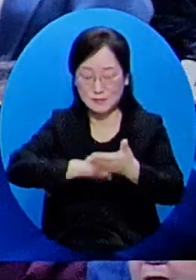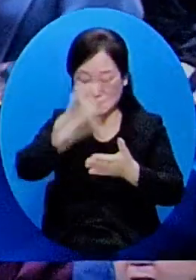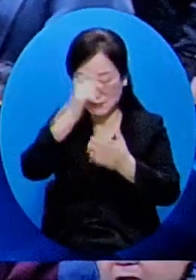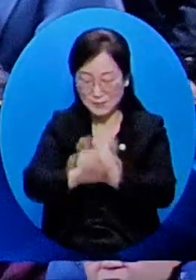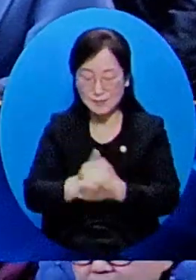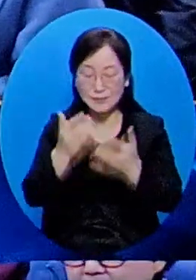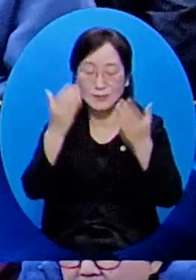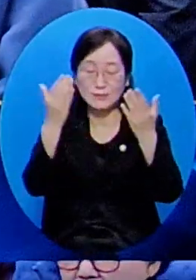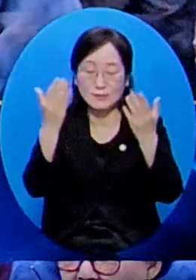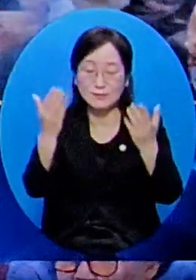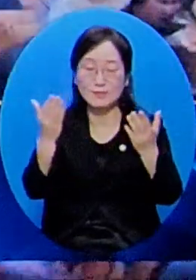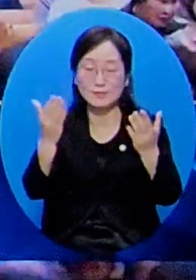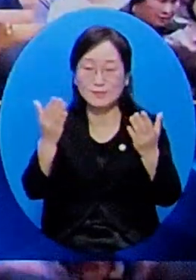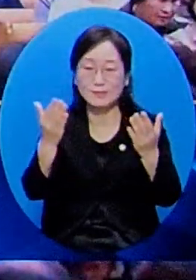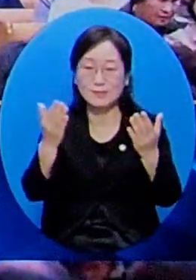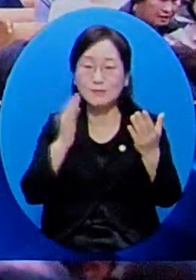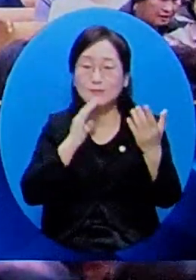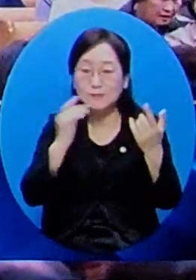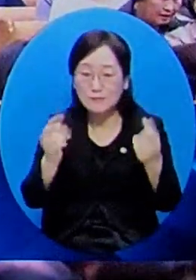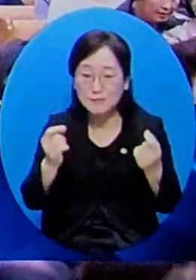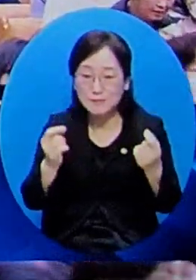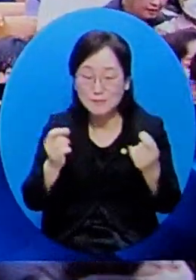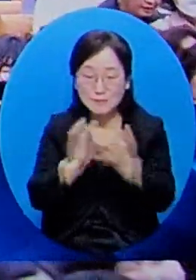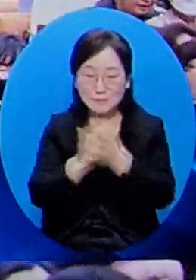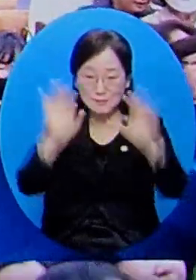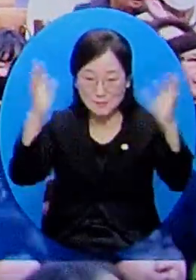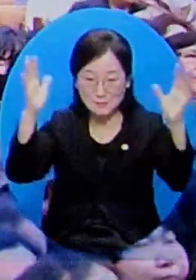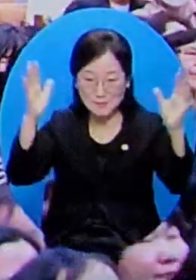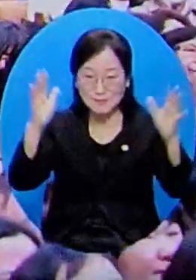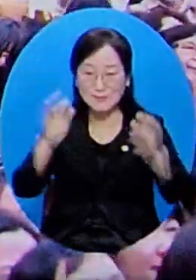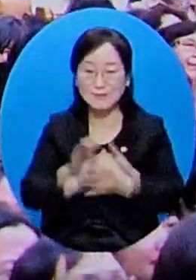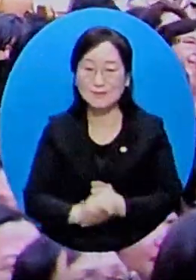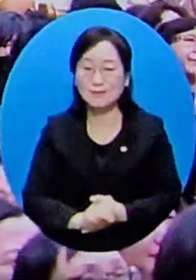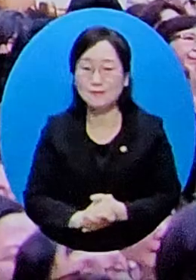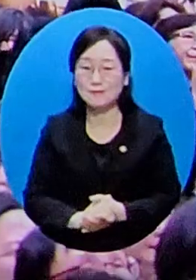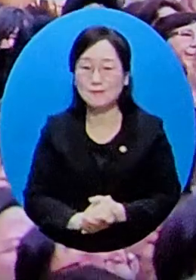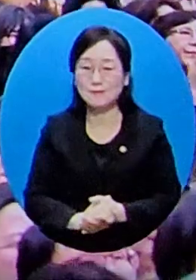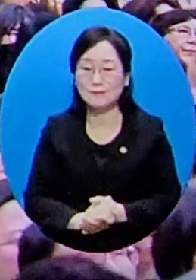기도드립니다. 아멘. 여러분들 환영합니다. 할렐루야.